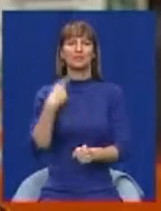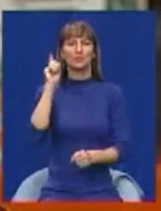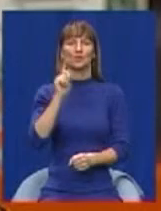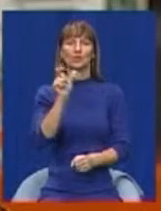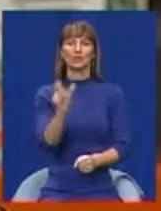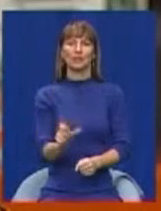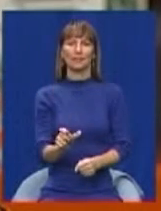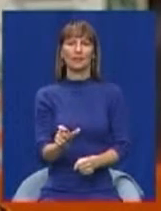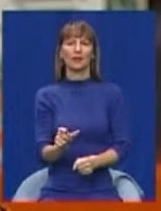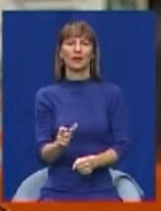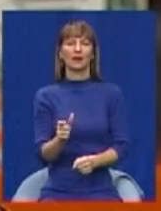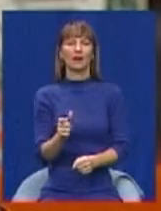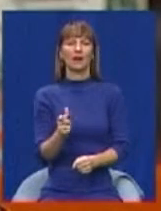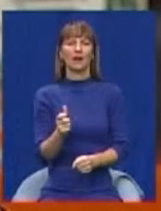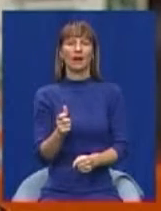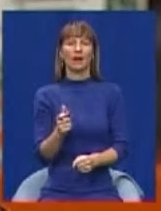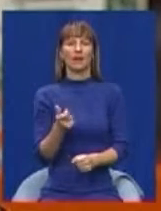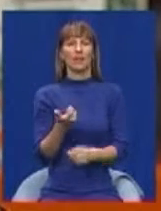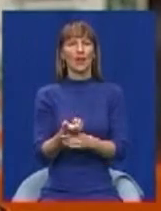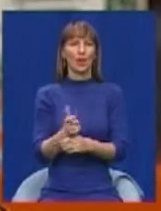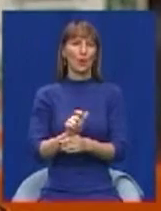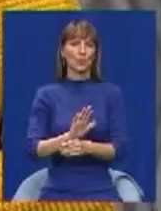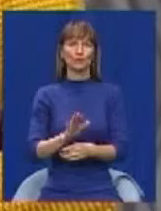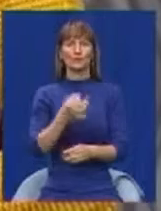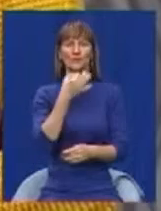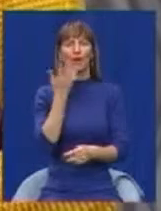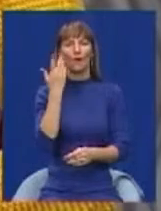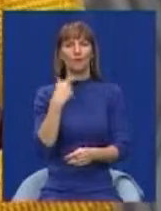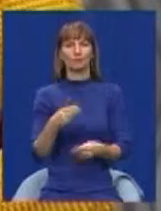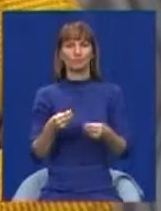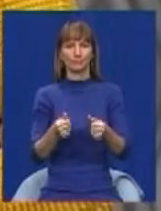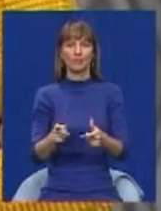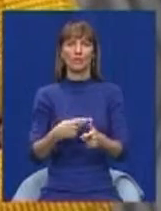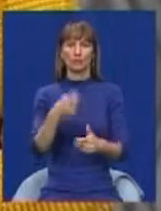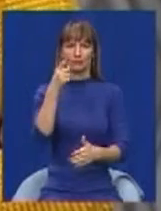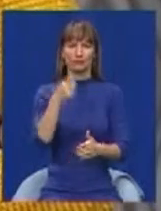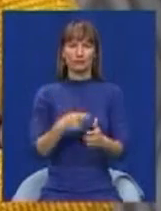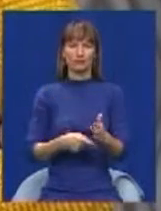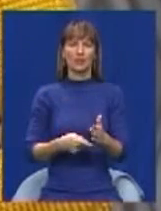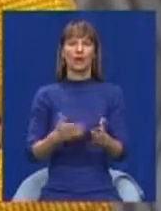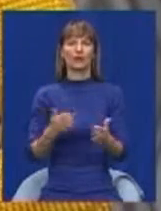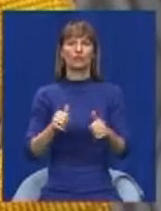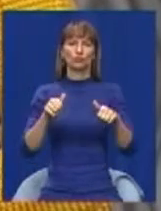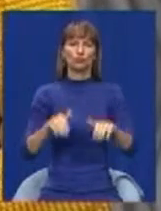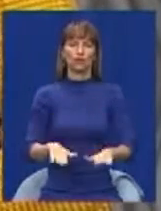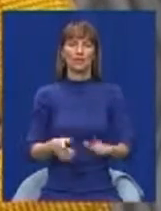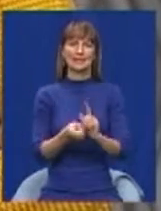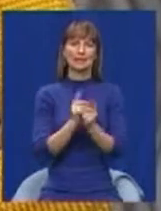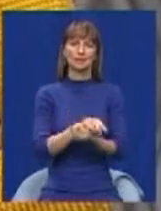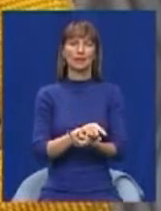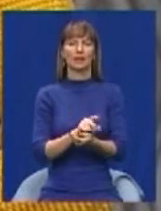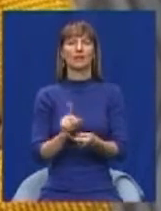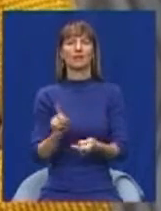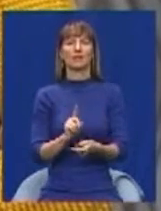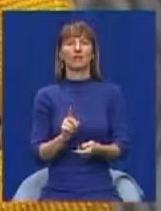чоловіку не дуже подобається, коли його умовляють. Ну, або переконувати якесь рішення, змінити ту або іншу там позицію, або щось там